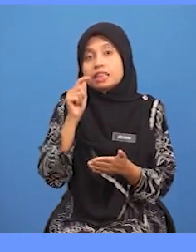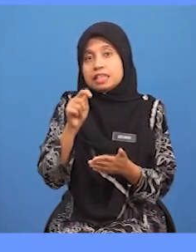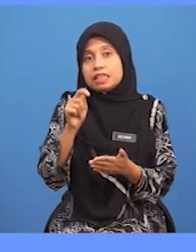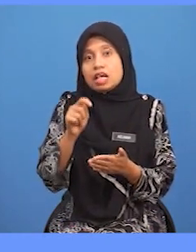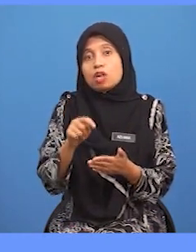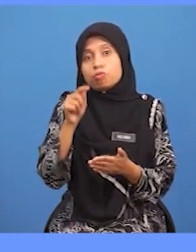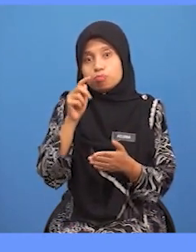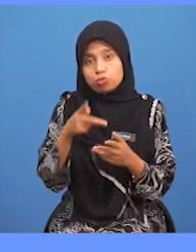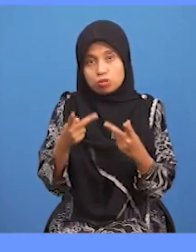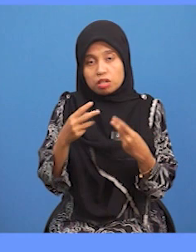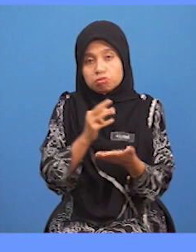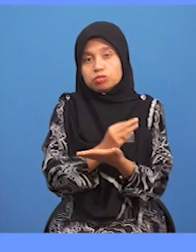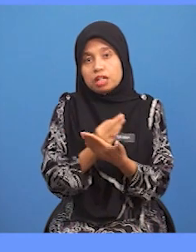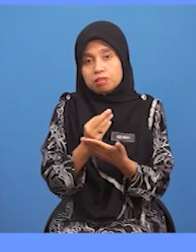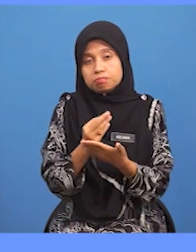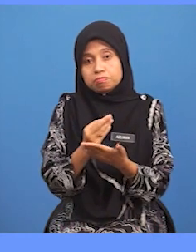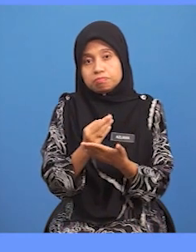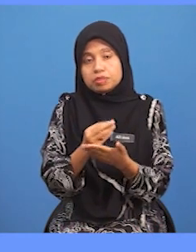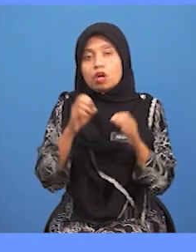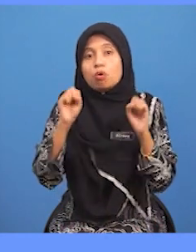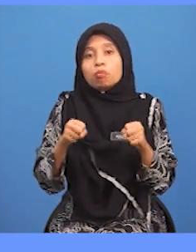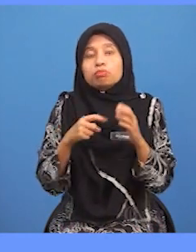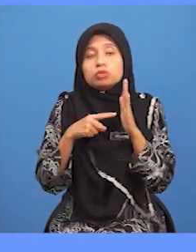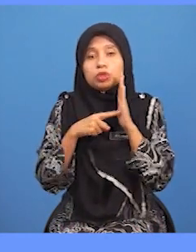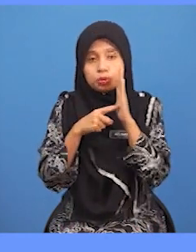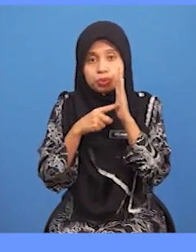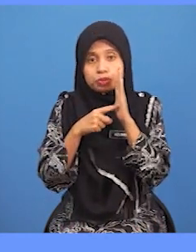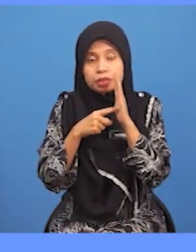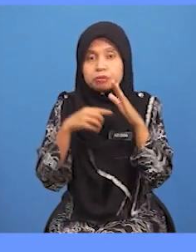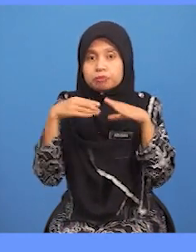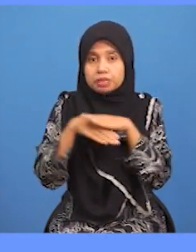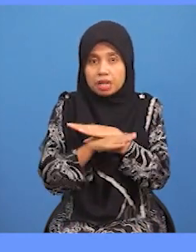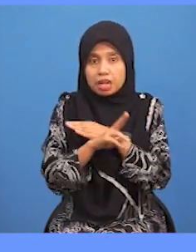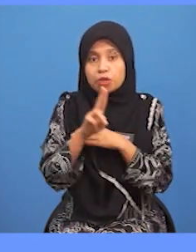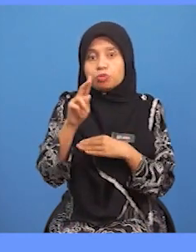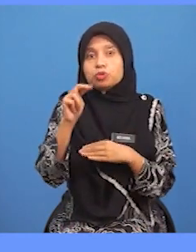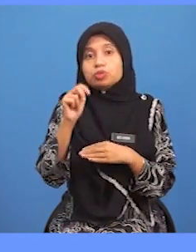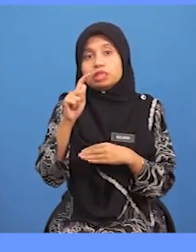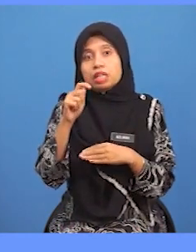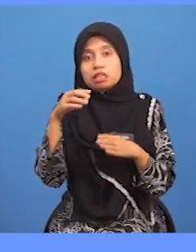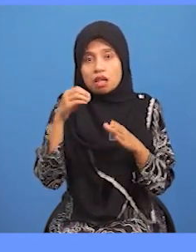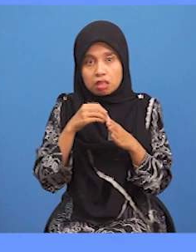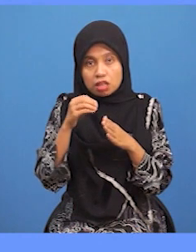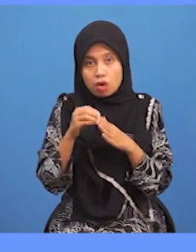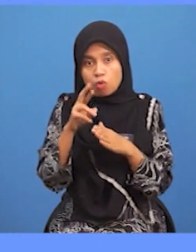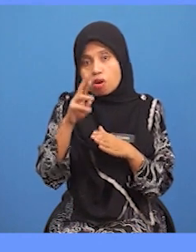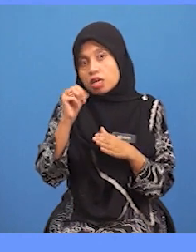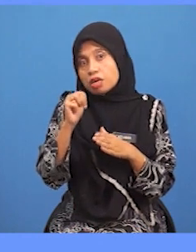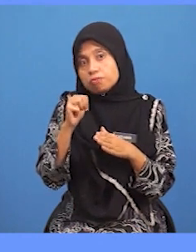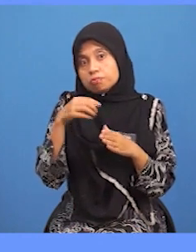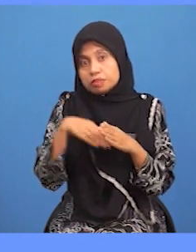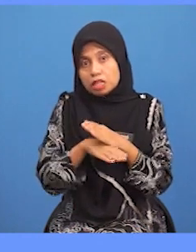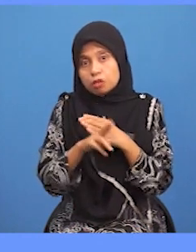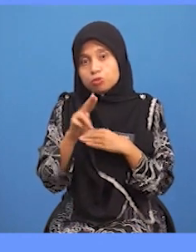margin caruman. Titik pulang modal boleh ditunjukkan sama ada dalam unit ataupun RM. Titik pulang modal